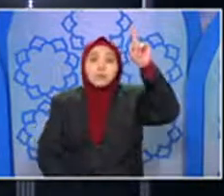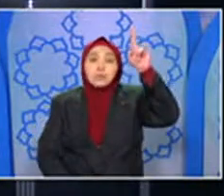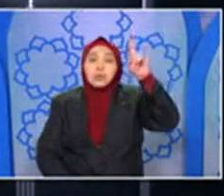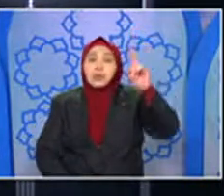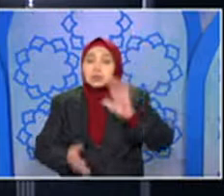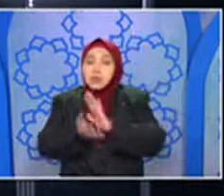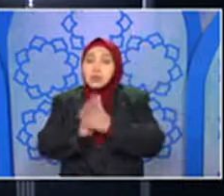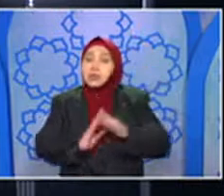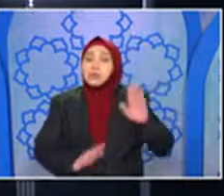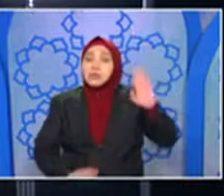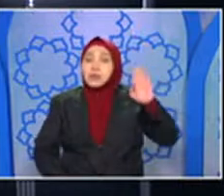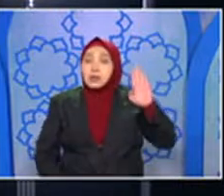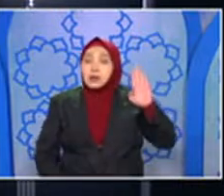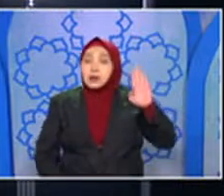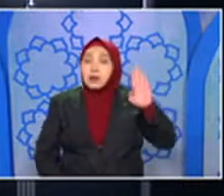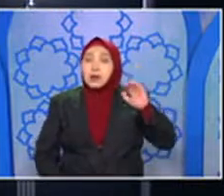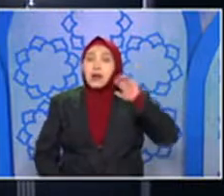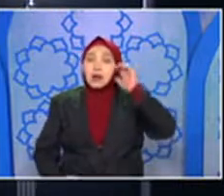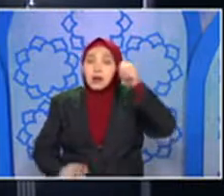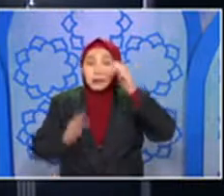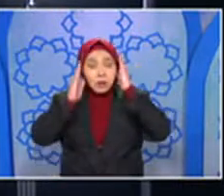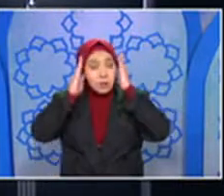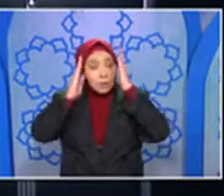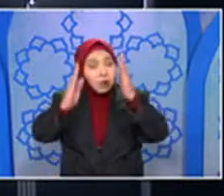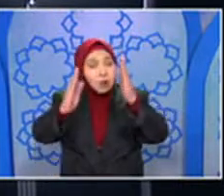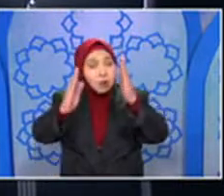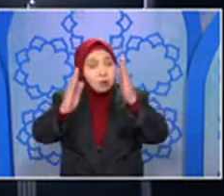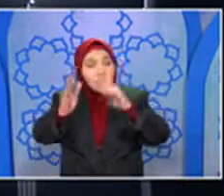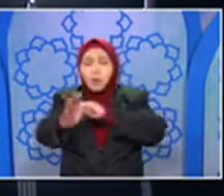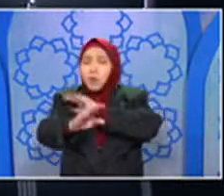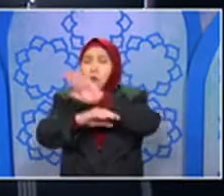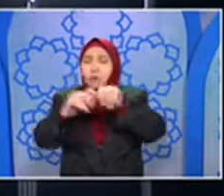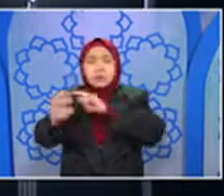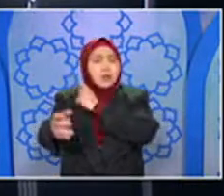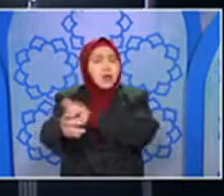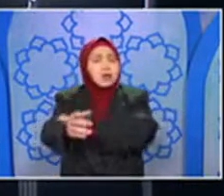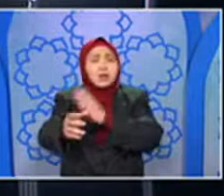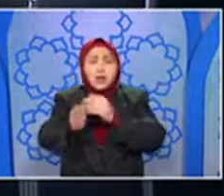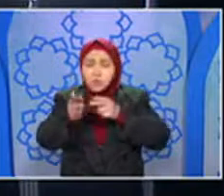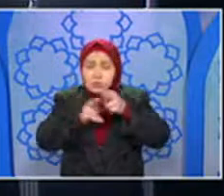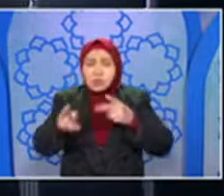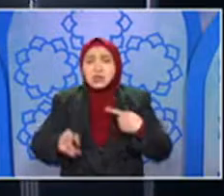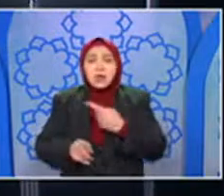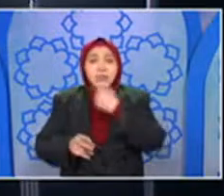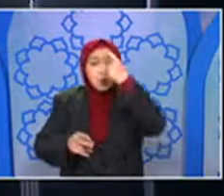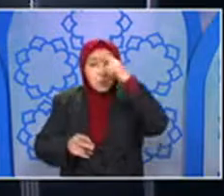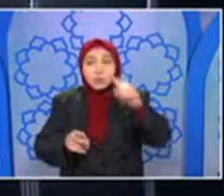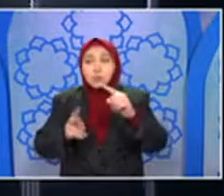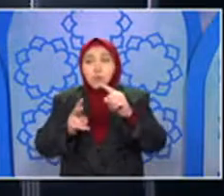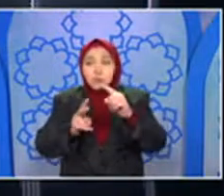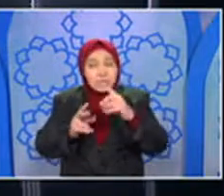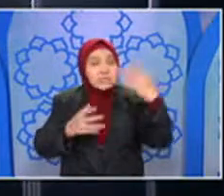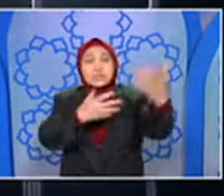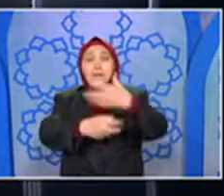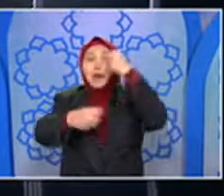Maka kami berikrar akan menumpukan seluruh tenaga dan usaha kami untuk mencapai